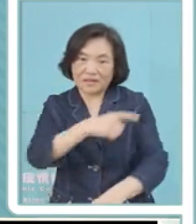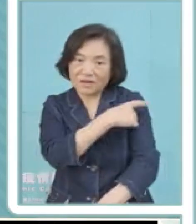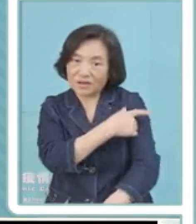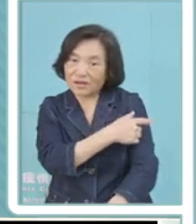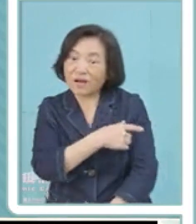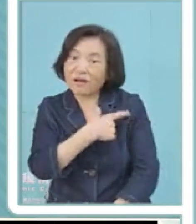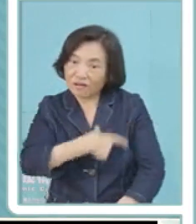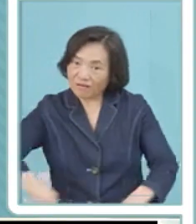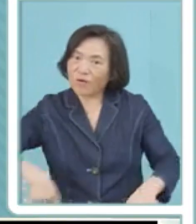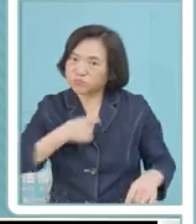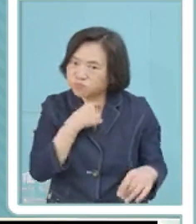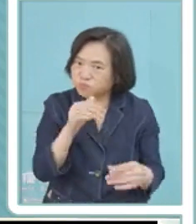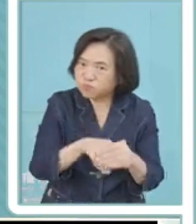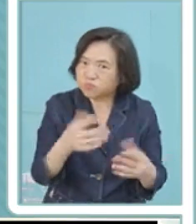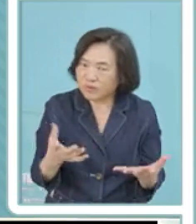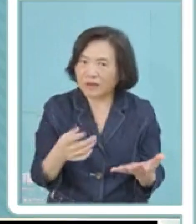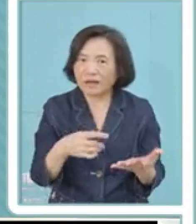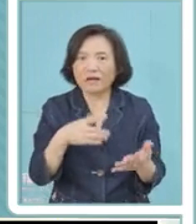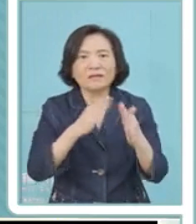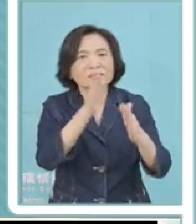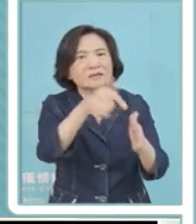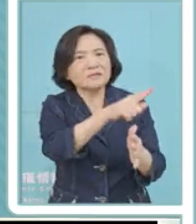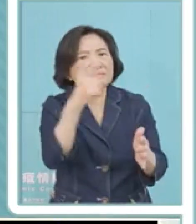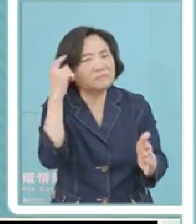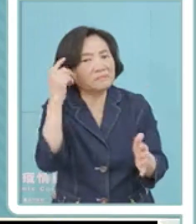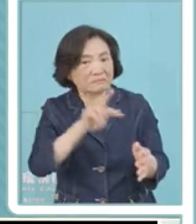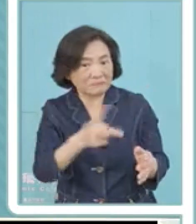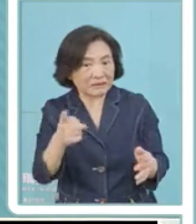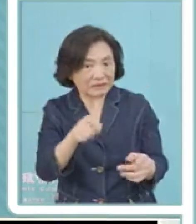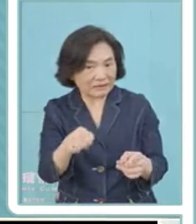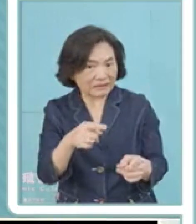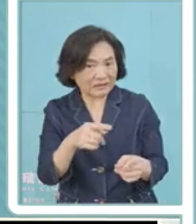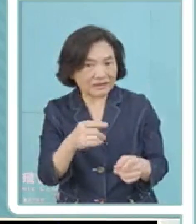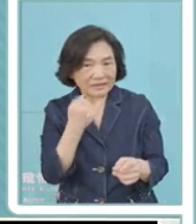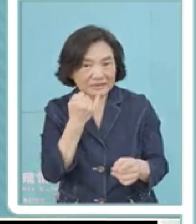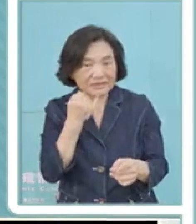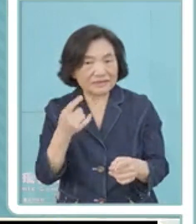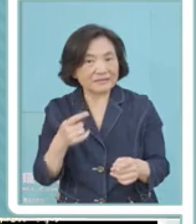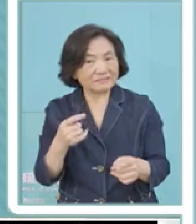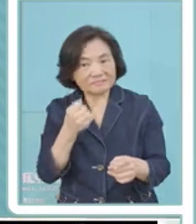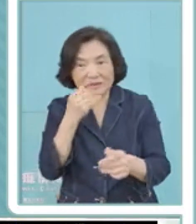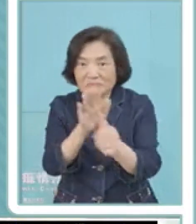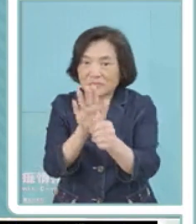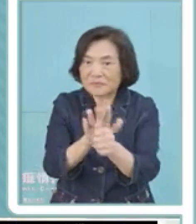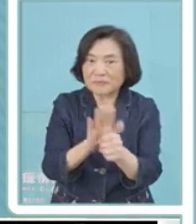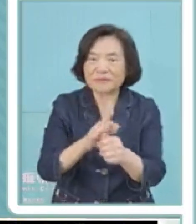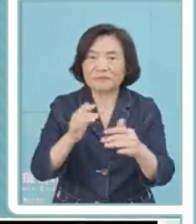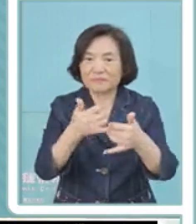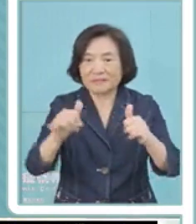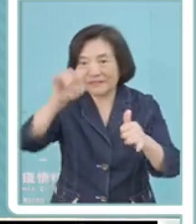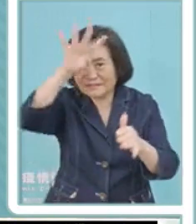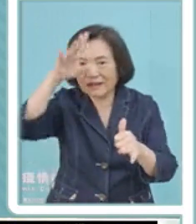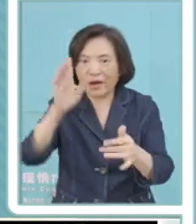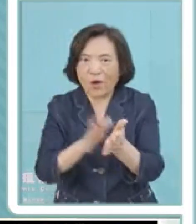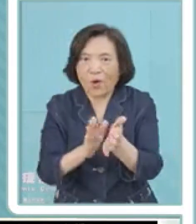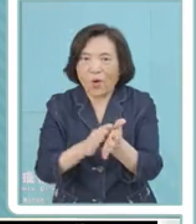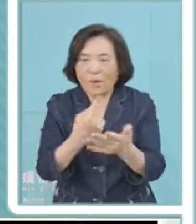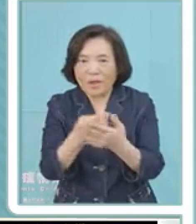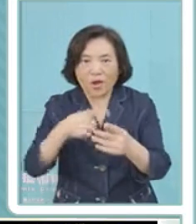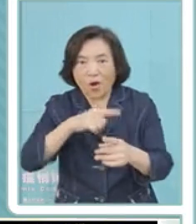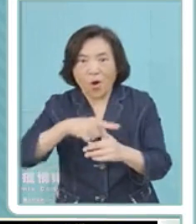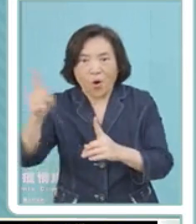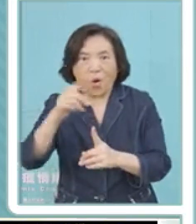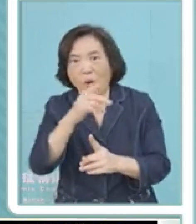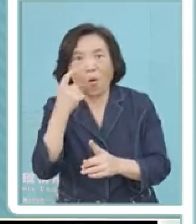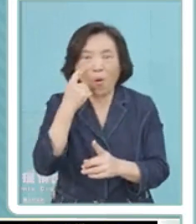战高雄或桃园，请问市长觉得这是能够成功的拉抬民众党，然后来扮演母鸡的角色吗？谢谢。 啊，